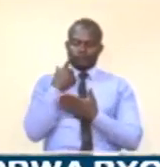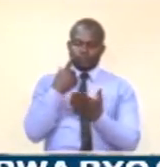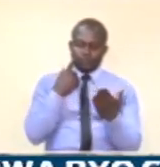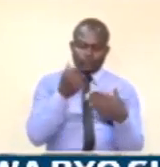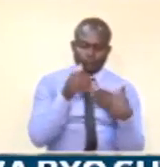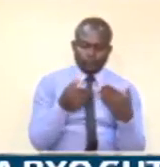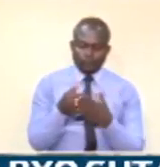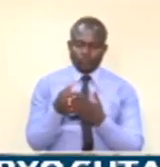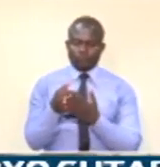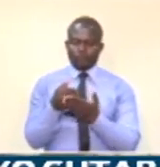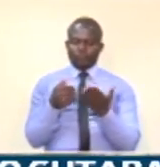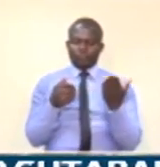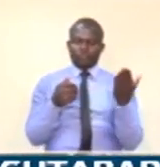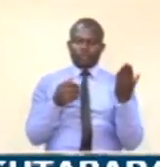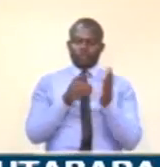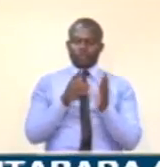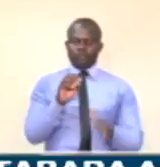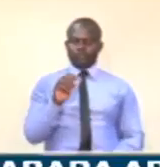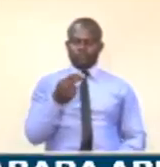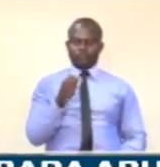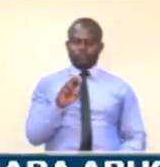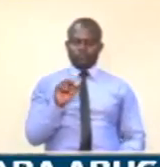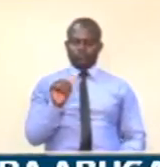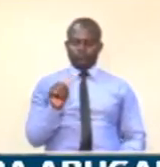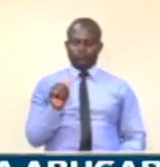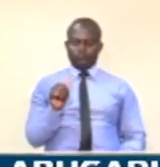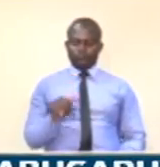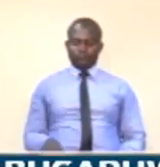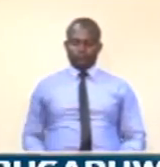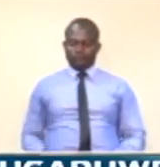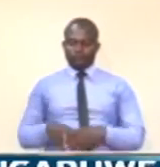bisobanurwa n'umuvugizi wa RIB Dr. Thierry Murangira kaba rero barafashwe